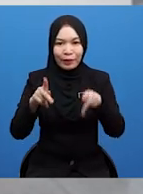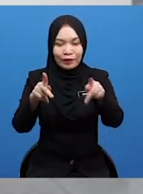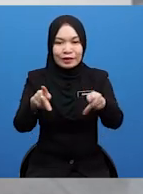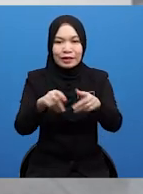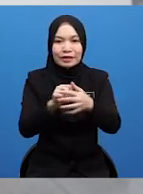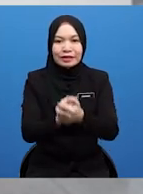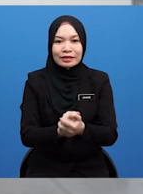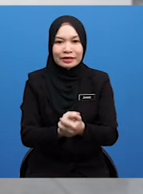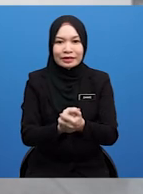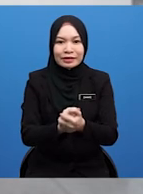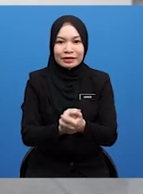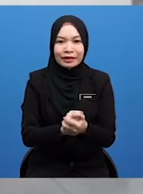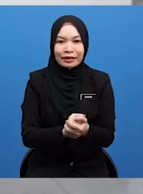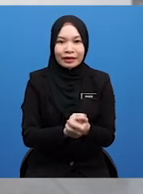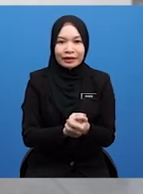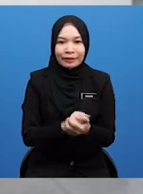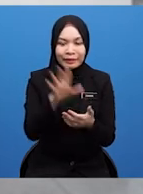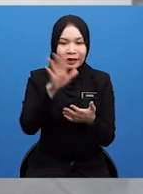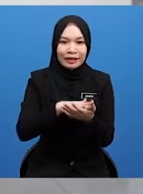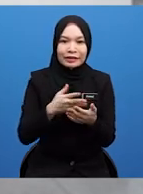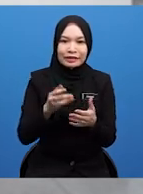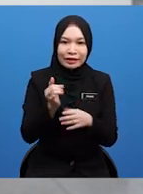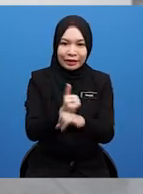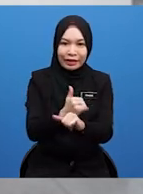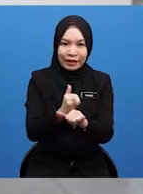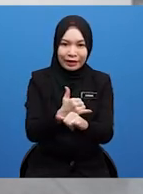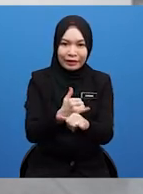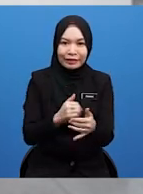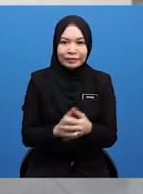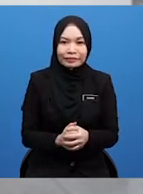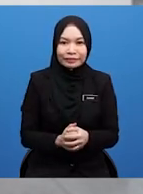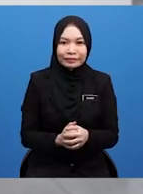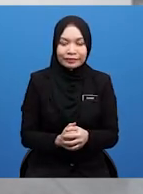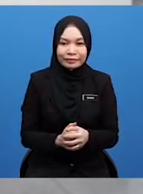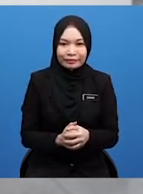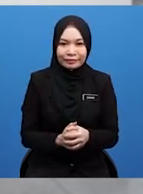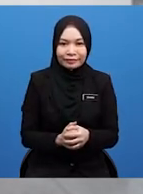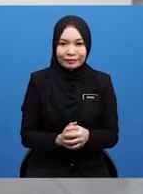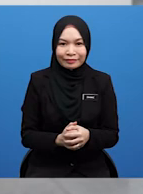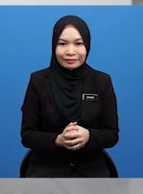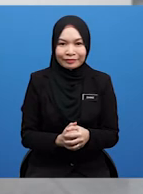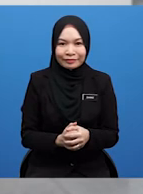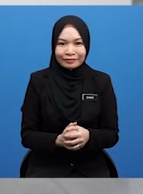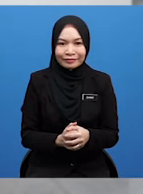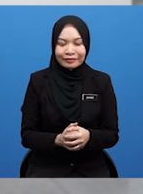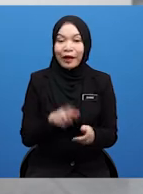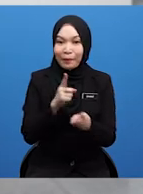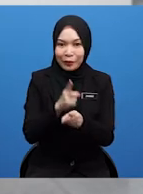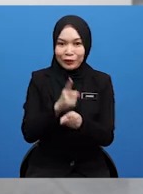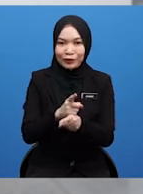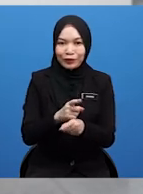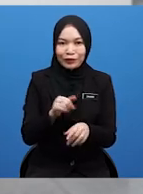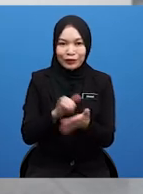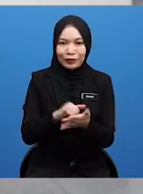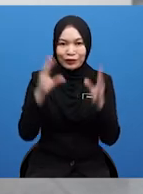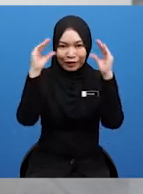yang akan dilaksanakan belajar semasa proses persembahan dan juga keragaan ini WTC gedung